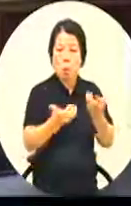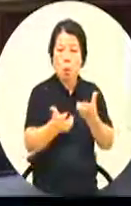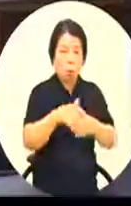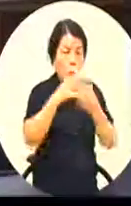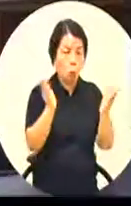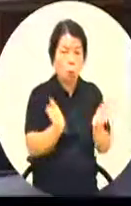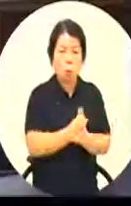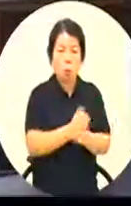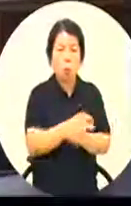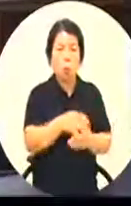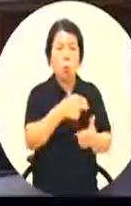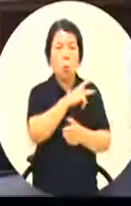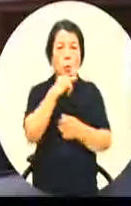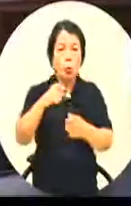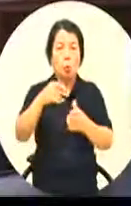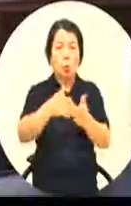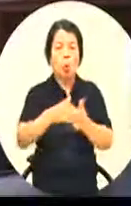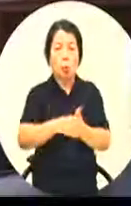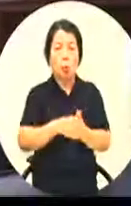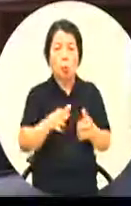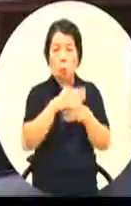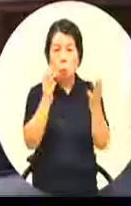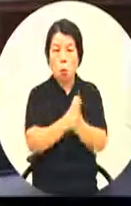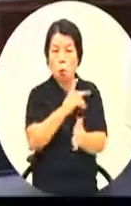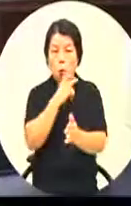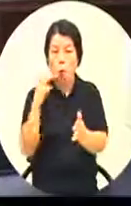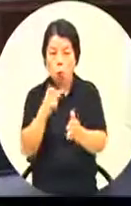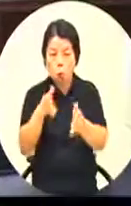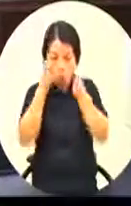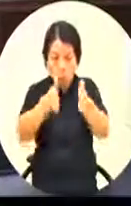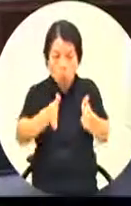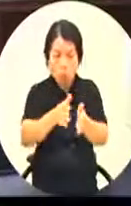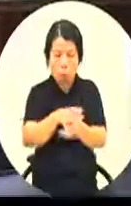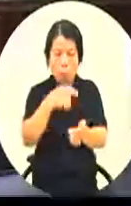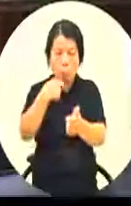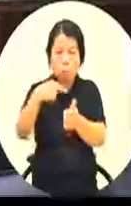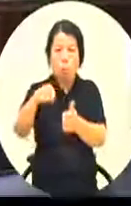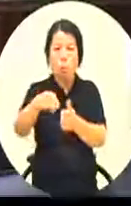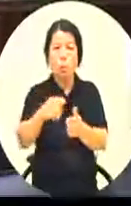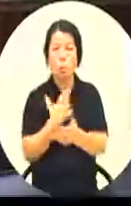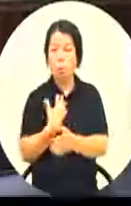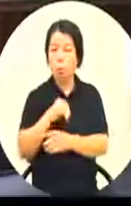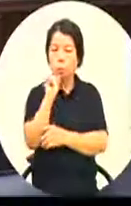以后我小孩也不会送到什么所谓全美语教学去，有人去上课，我自己在这边承诺。那